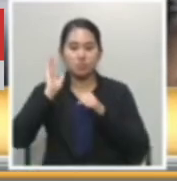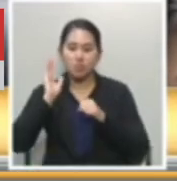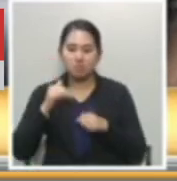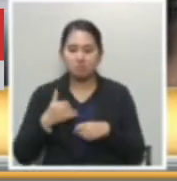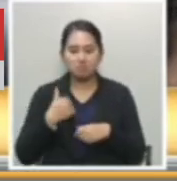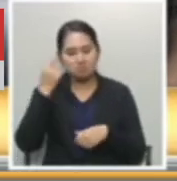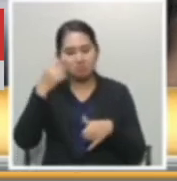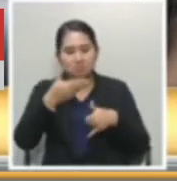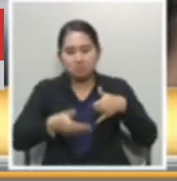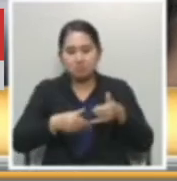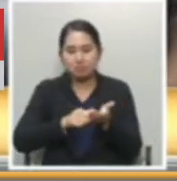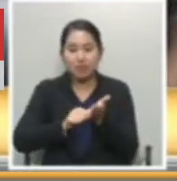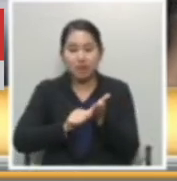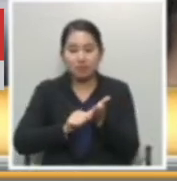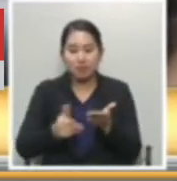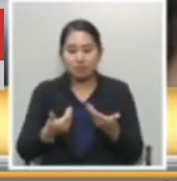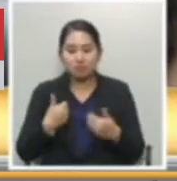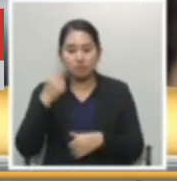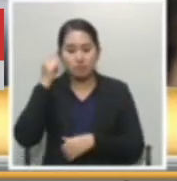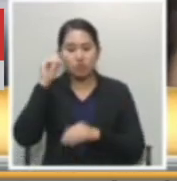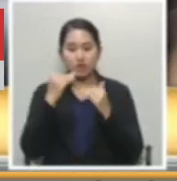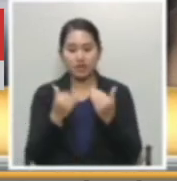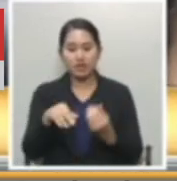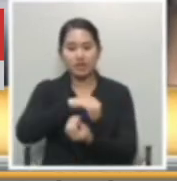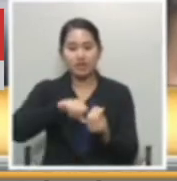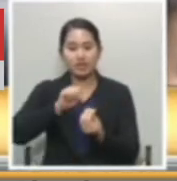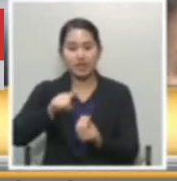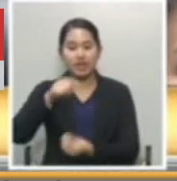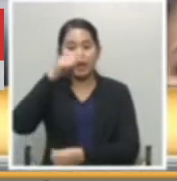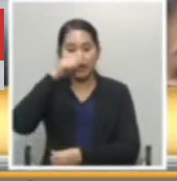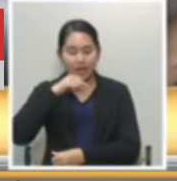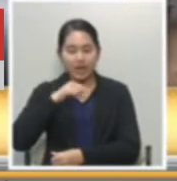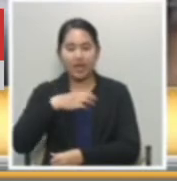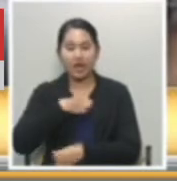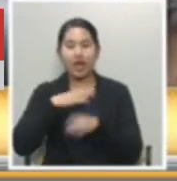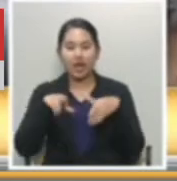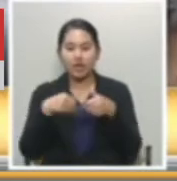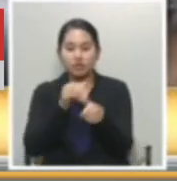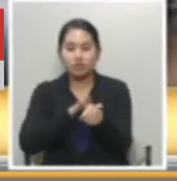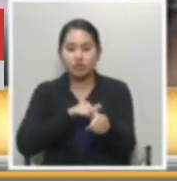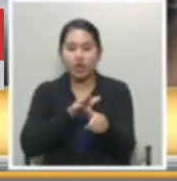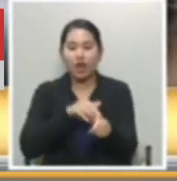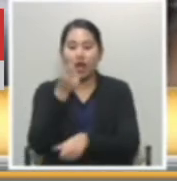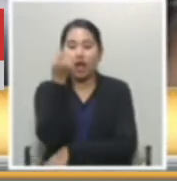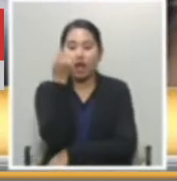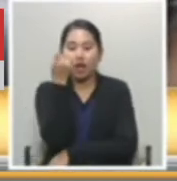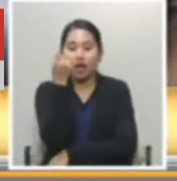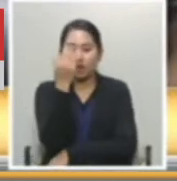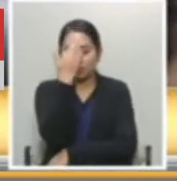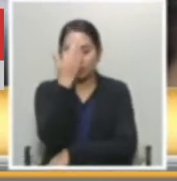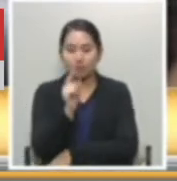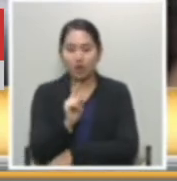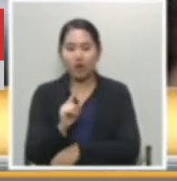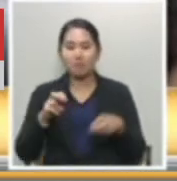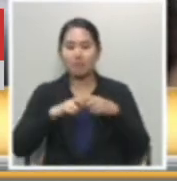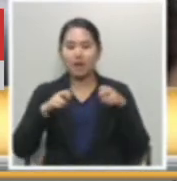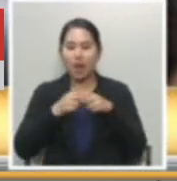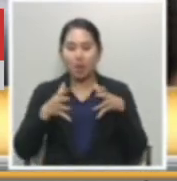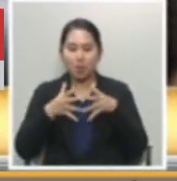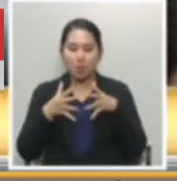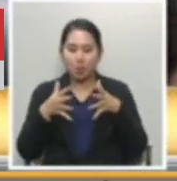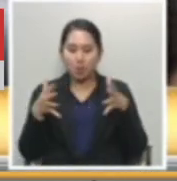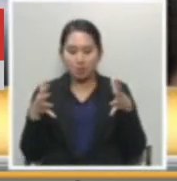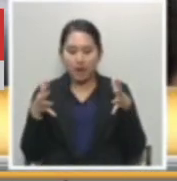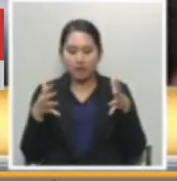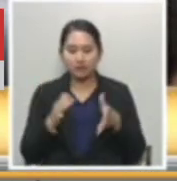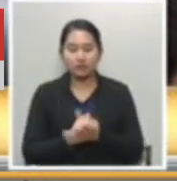ล่าไม่ทราบท่านบอกปัญหาเศรษฐกิจไทยขนาดนี้ขอให้เห็นใจท่านเถอะเพราะปัญหามันเยอะจริงๆโดยเ